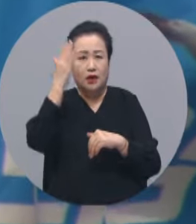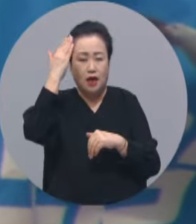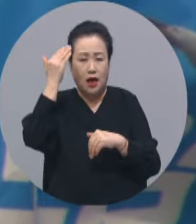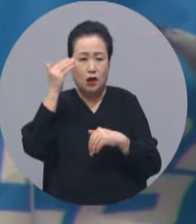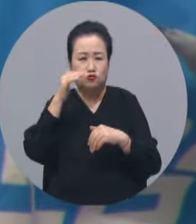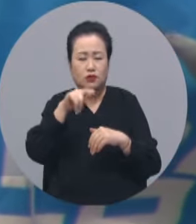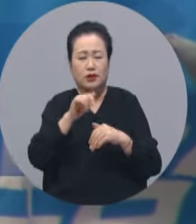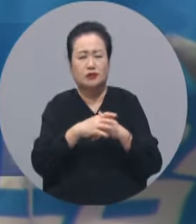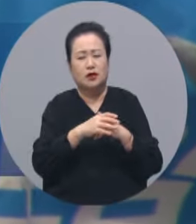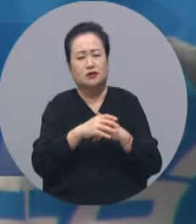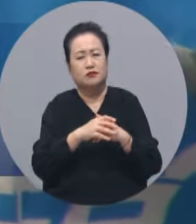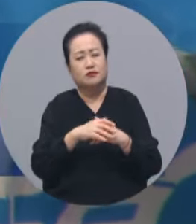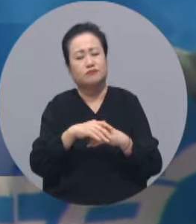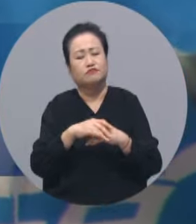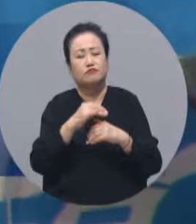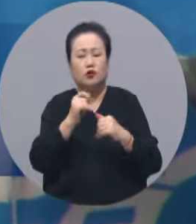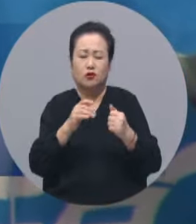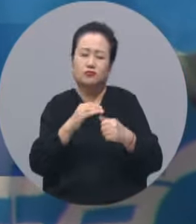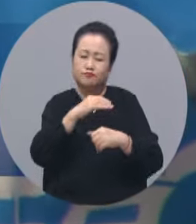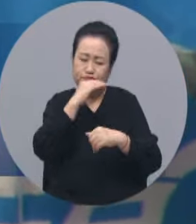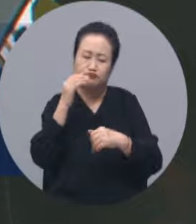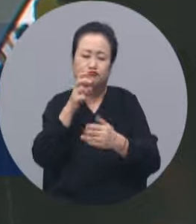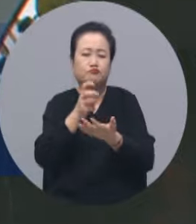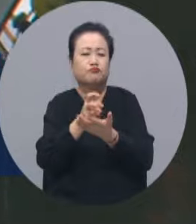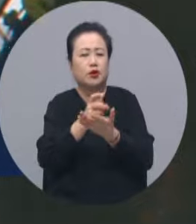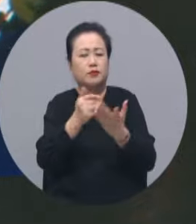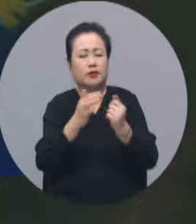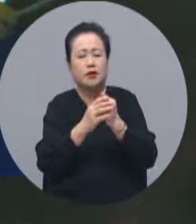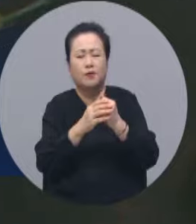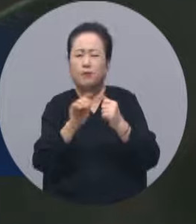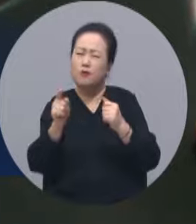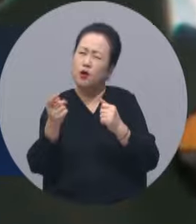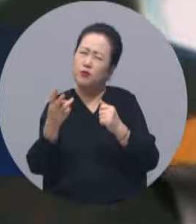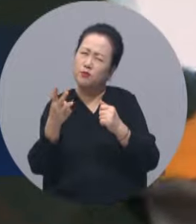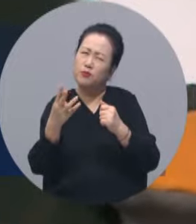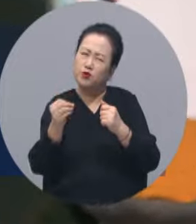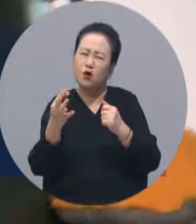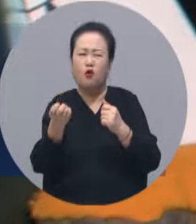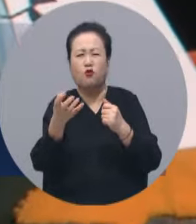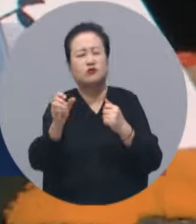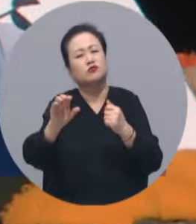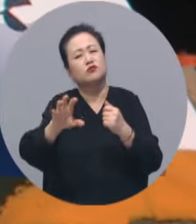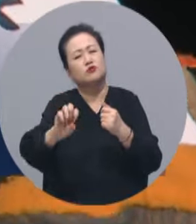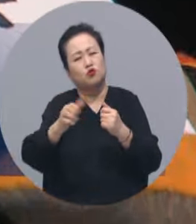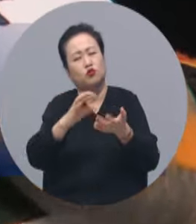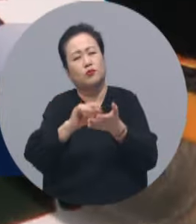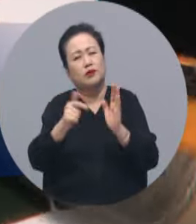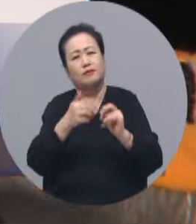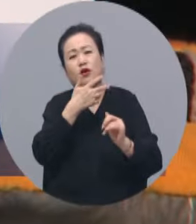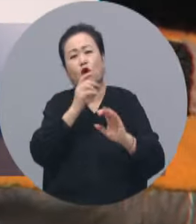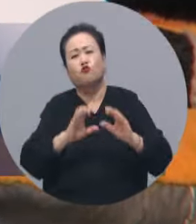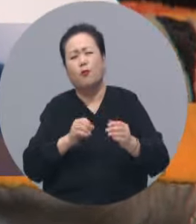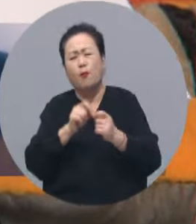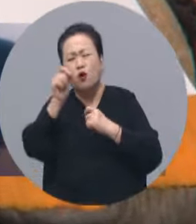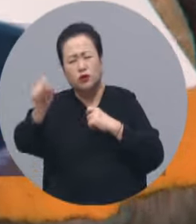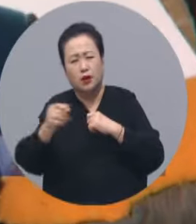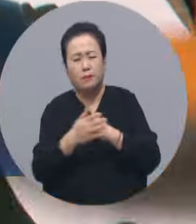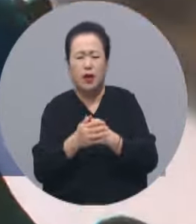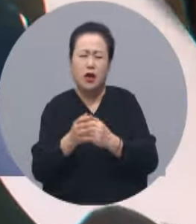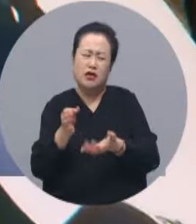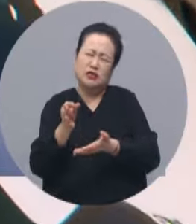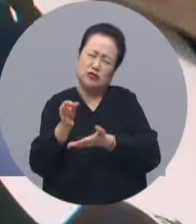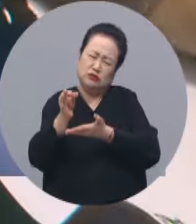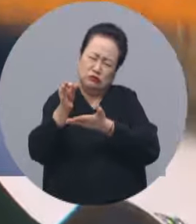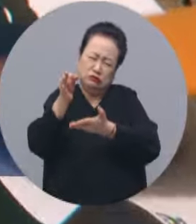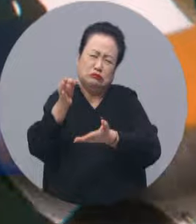한국에서 했으면 합리적인 금액 하에 몇억 원 이하 기준으로 했었을 이제 가능성이 높았는데 영국에 진행을 하다 보니 고액의